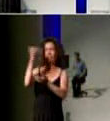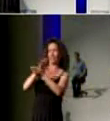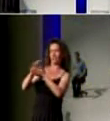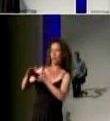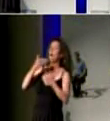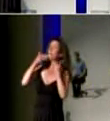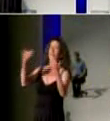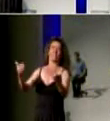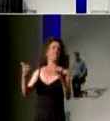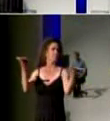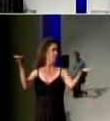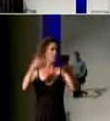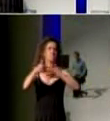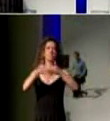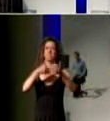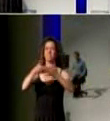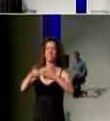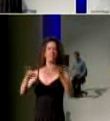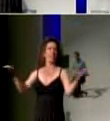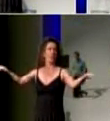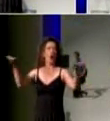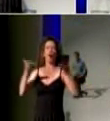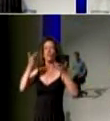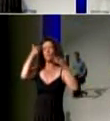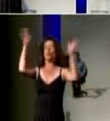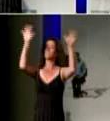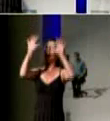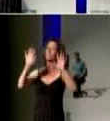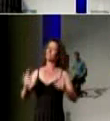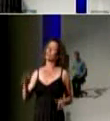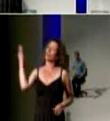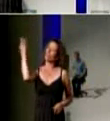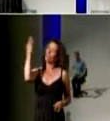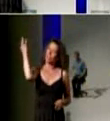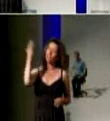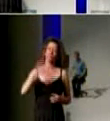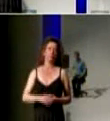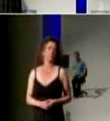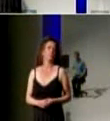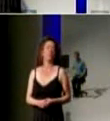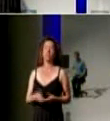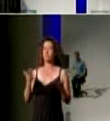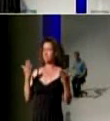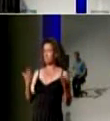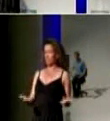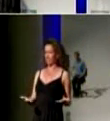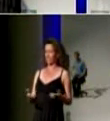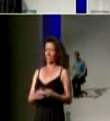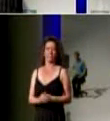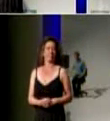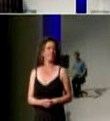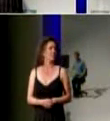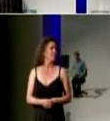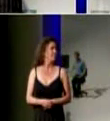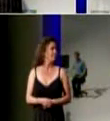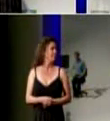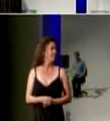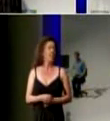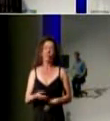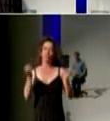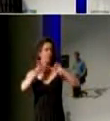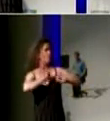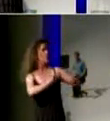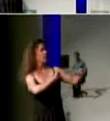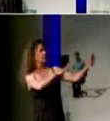de nous offrir cet endroit pour ce spectacle-conférence. Sans plus tarder, je vais laisser